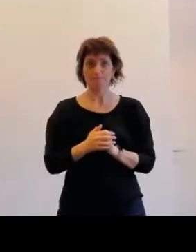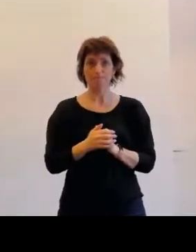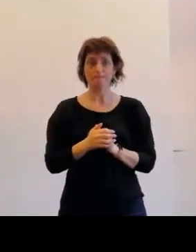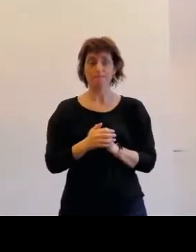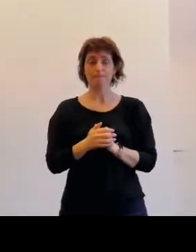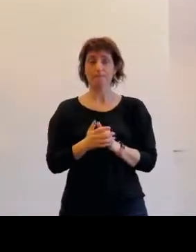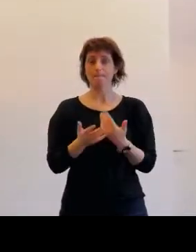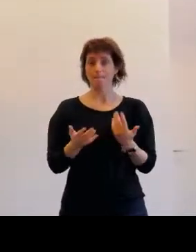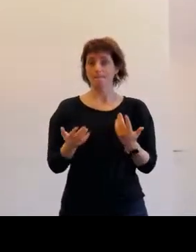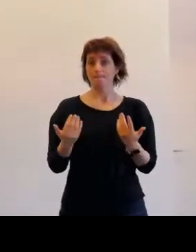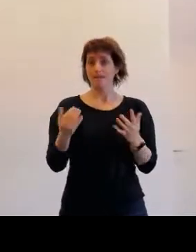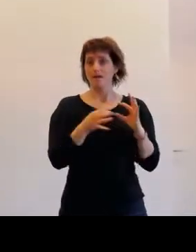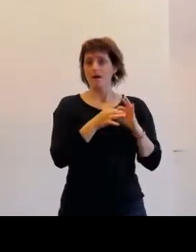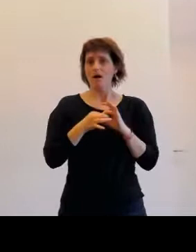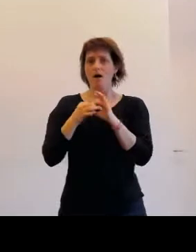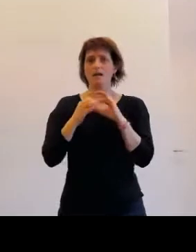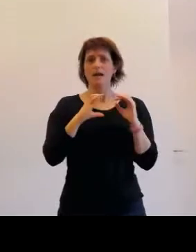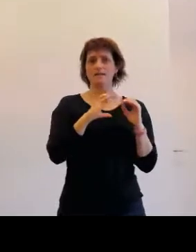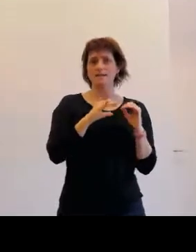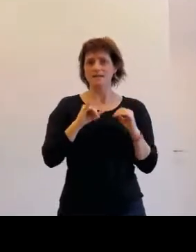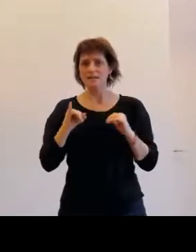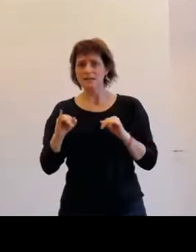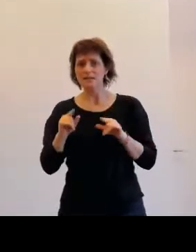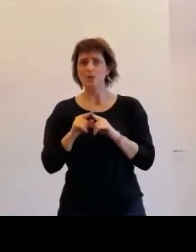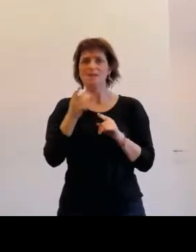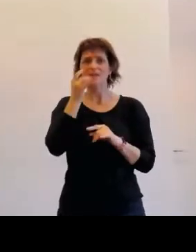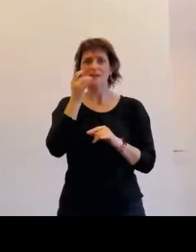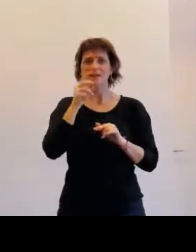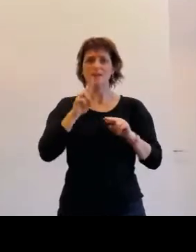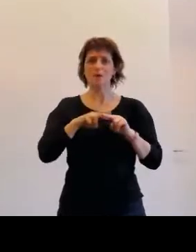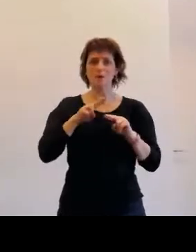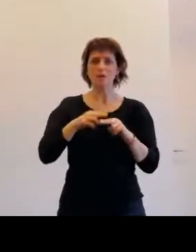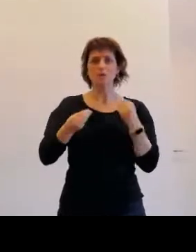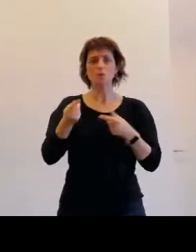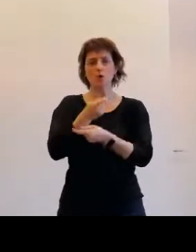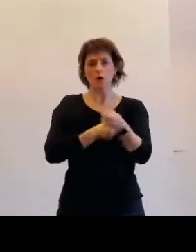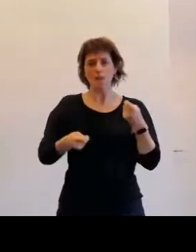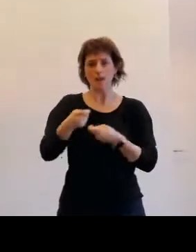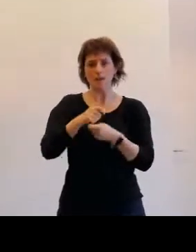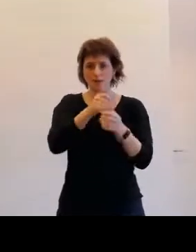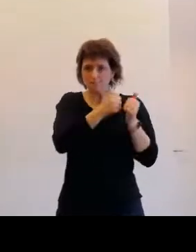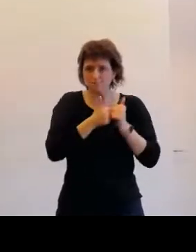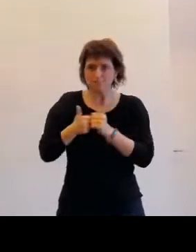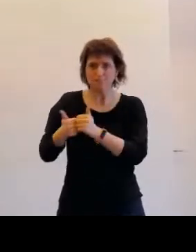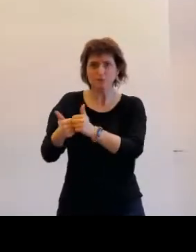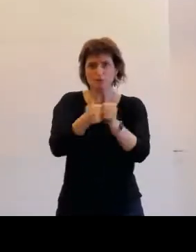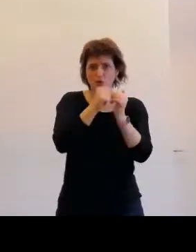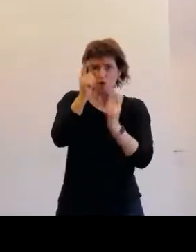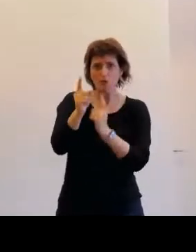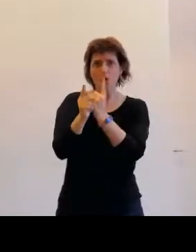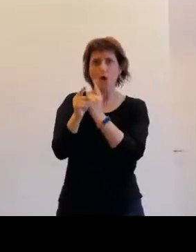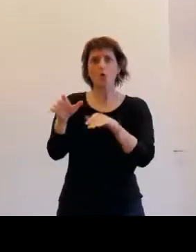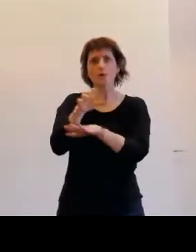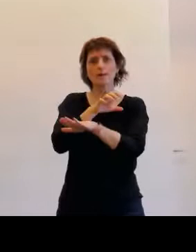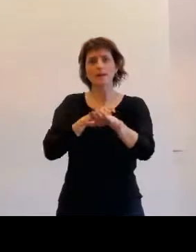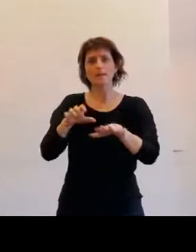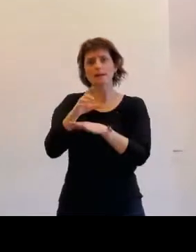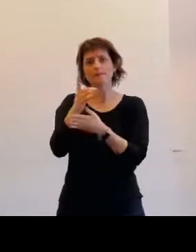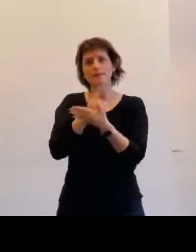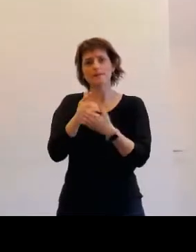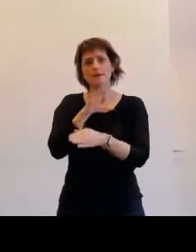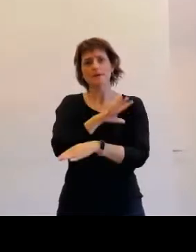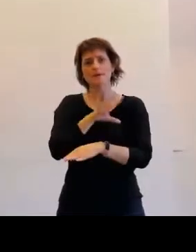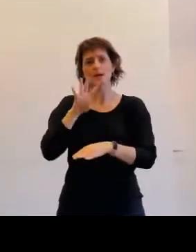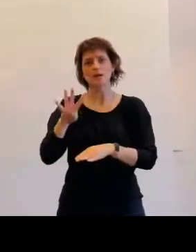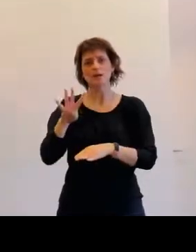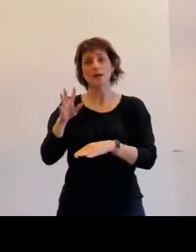la CCI, les vitrines de Nancy, l'UDP et les commerçants, leurs associations, à rencontrer le préfet de Meurthe-et-Moselle la